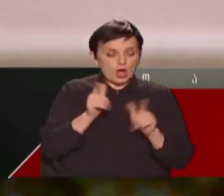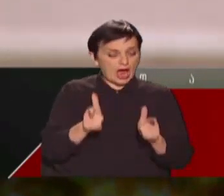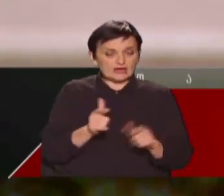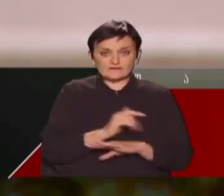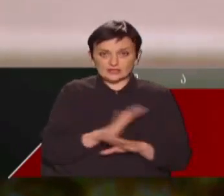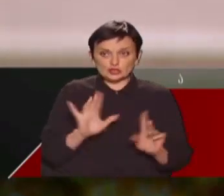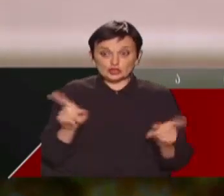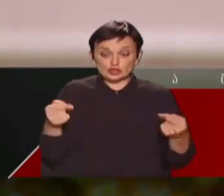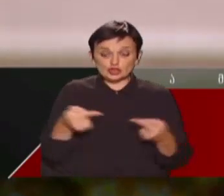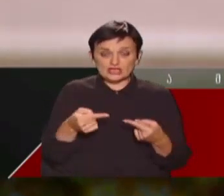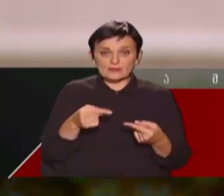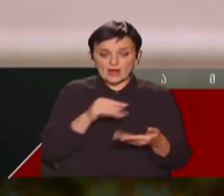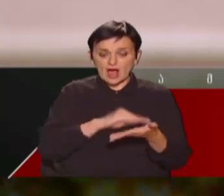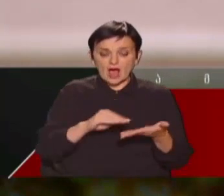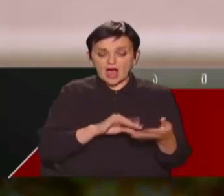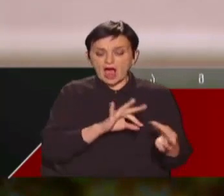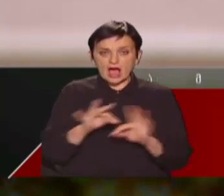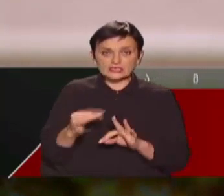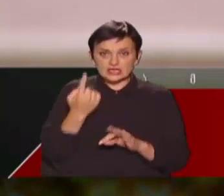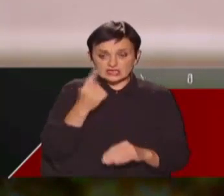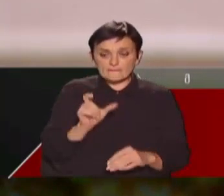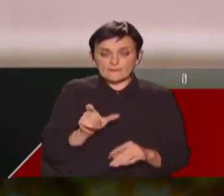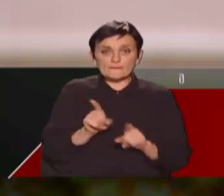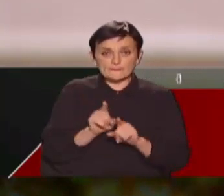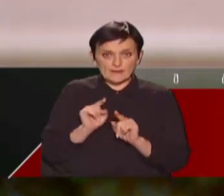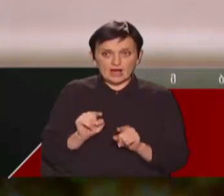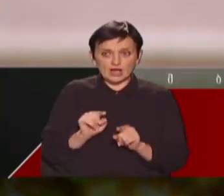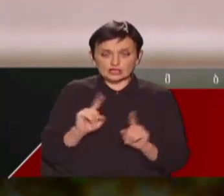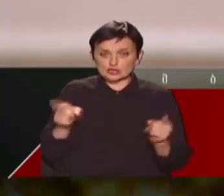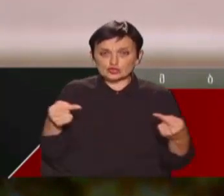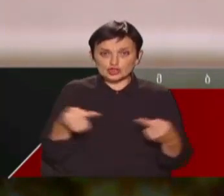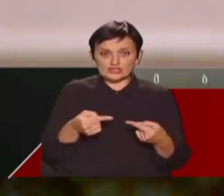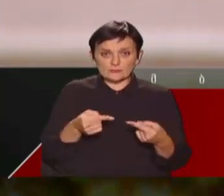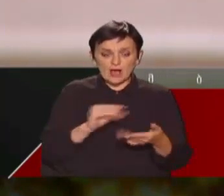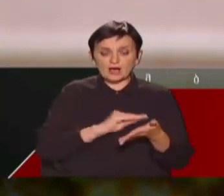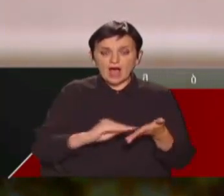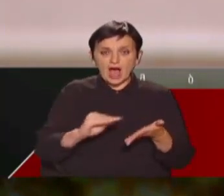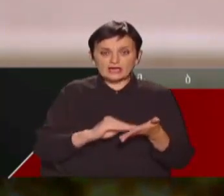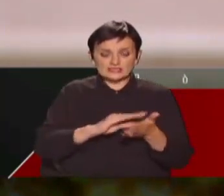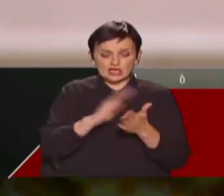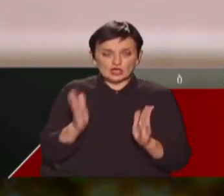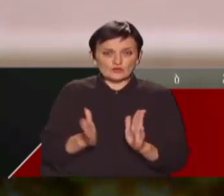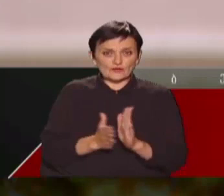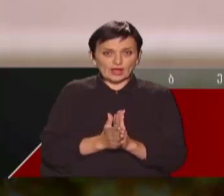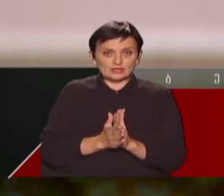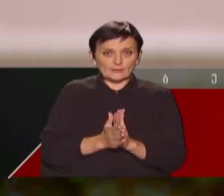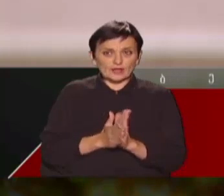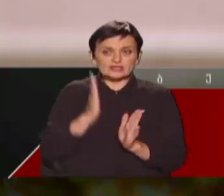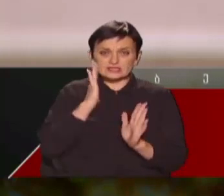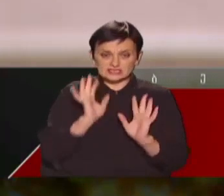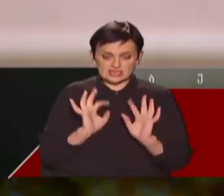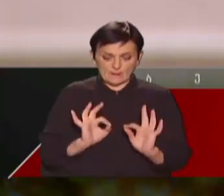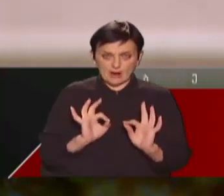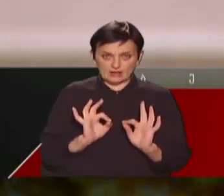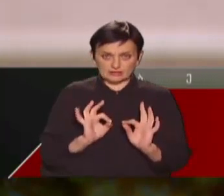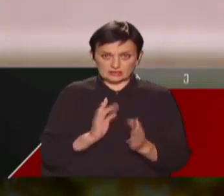და შესაბამისად აღწერილი გვაქვს არა მარტო მაგას, მაგრამ მაგასაც შესაბამისად აღწერილი ეს ყველაფერი სამართლებრივად